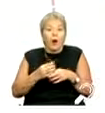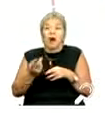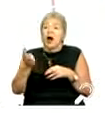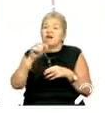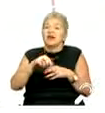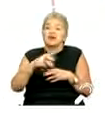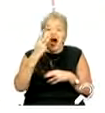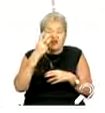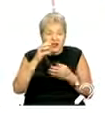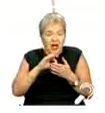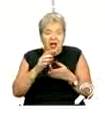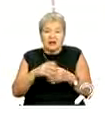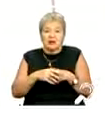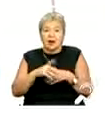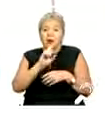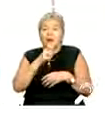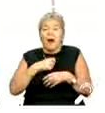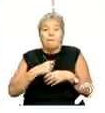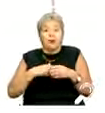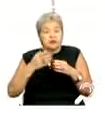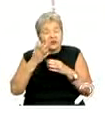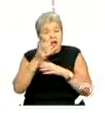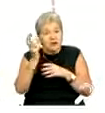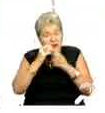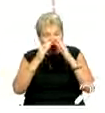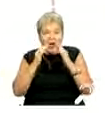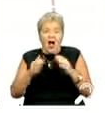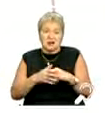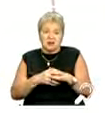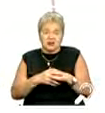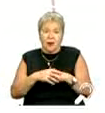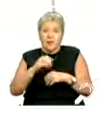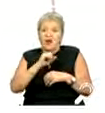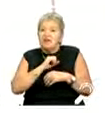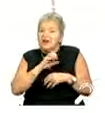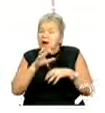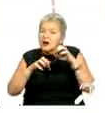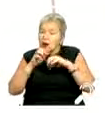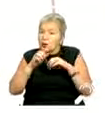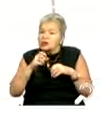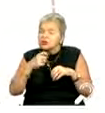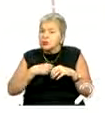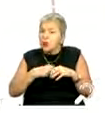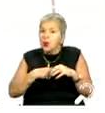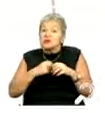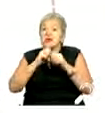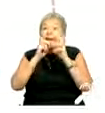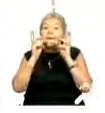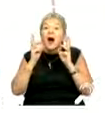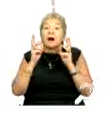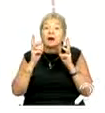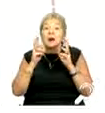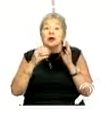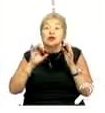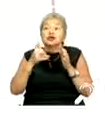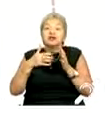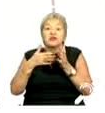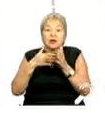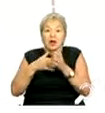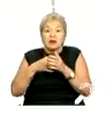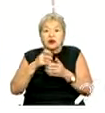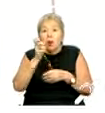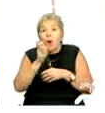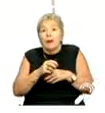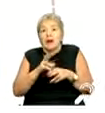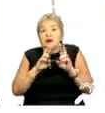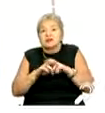mai putem să mai ieșim nici din casă afară. De teamă că urșii pot oricând să reapară în zonă și să atace, localnicii stau mai mult